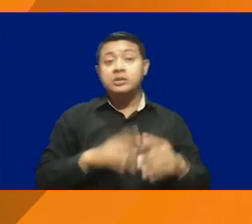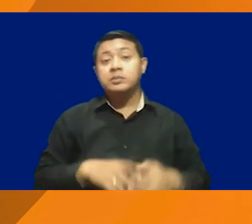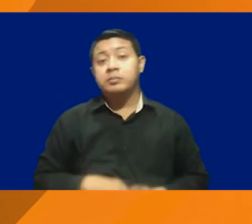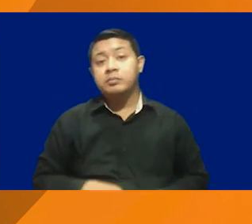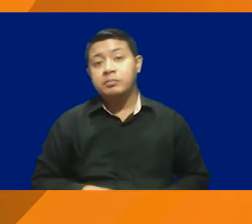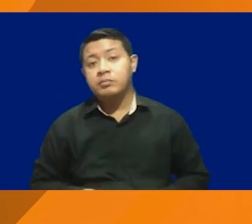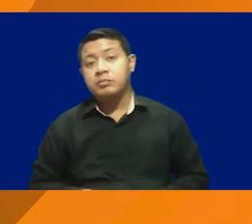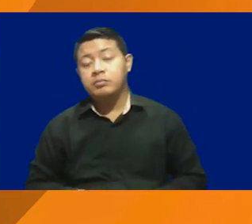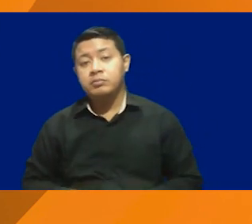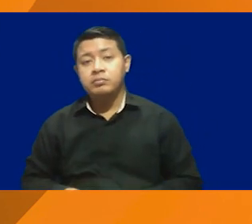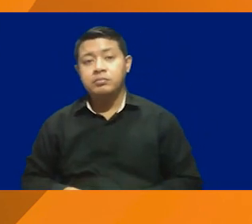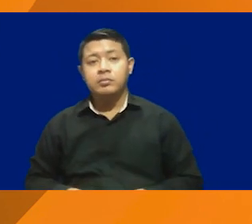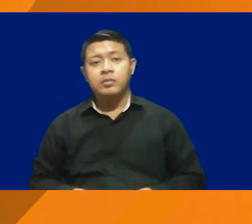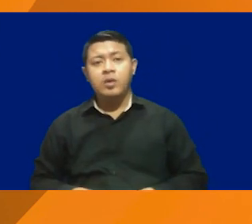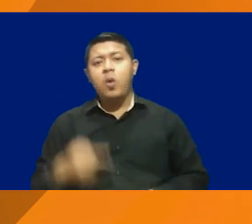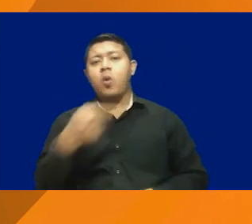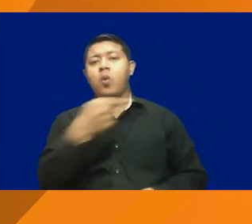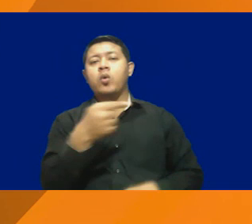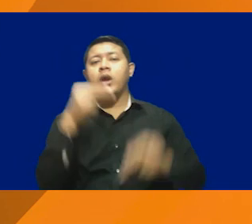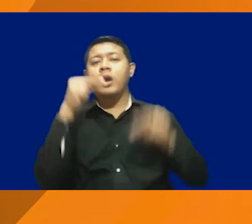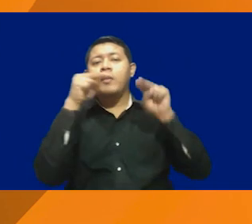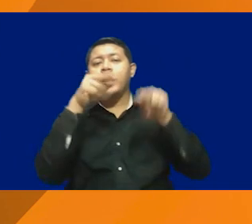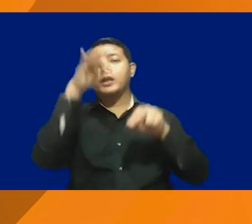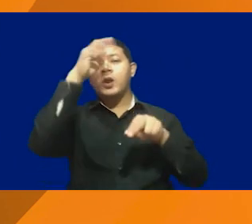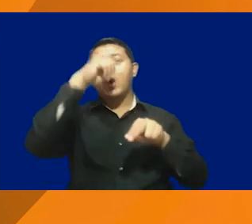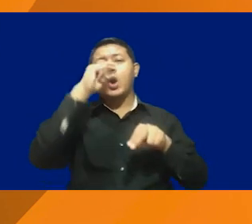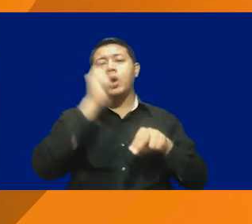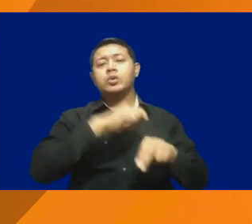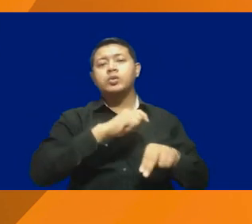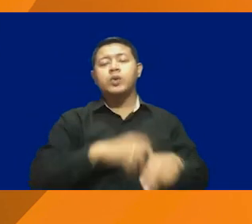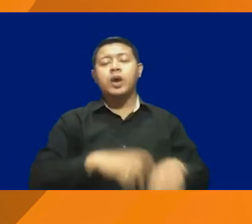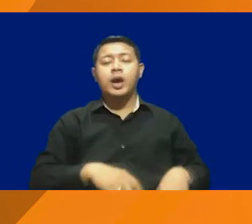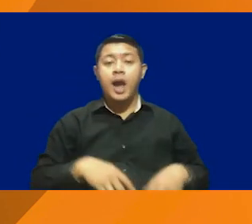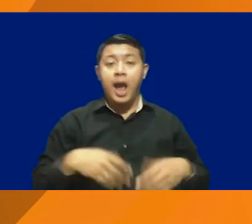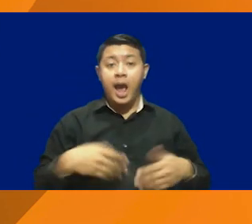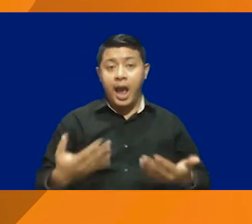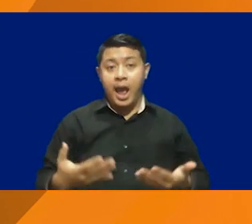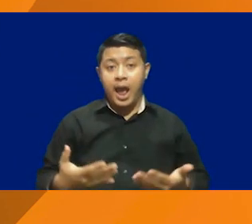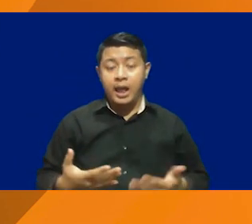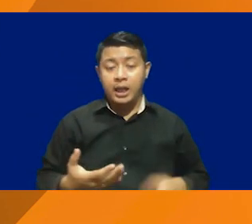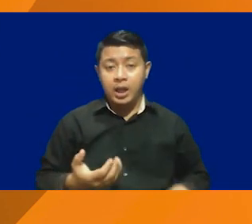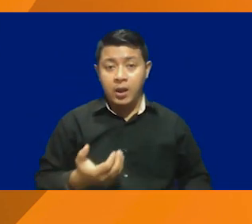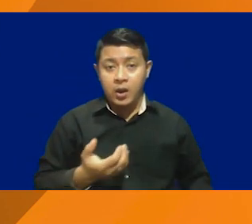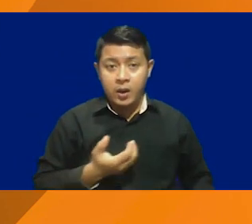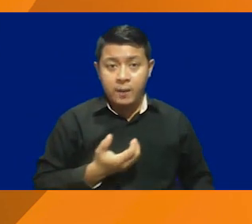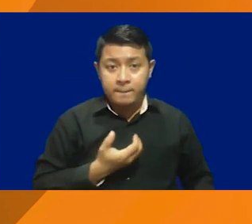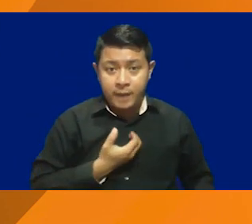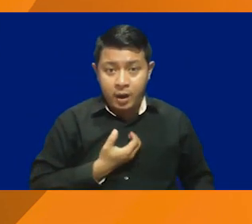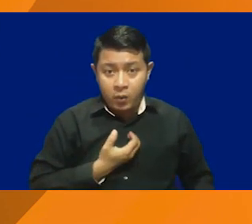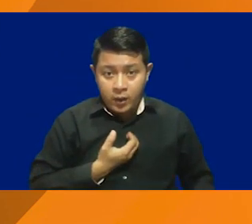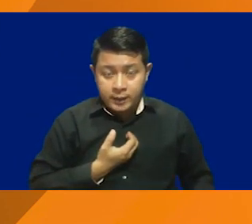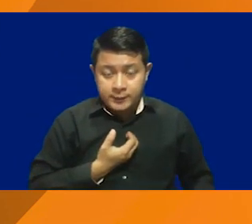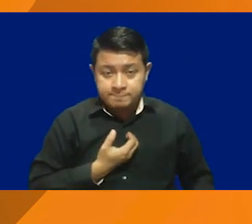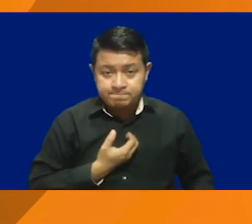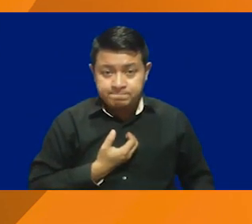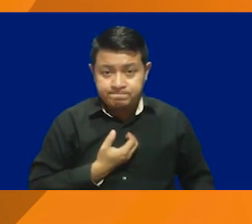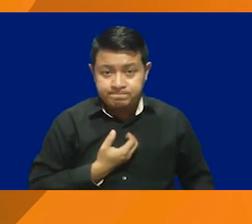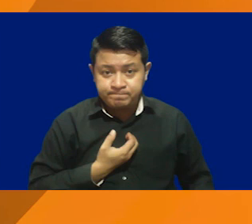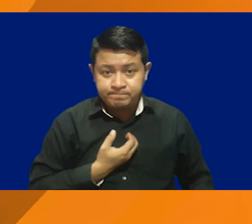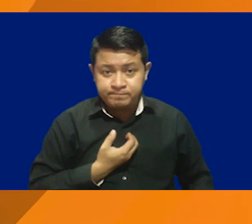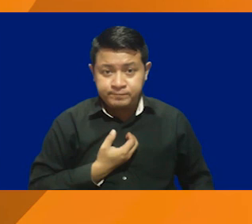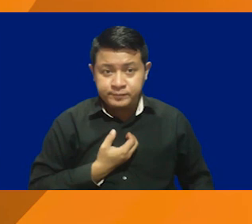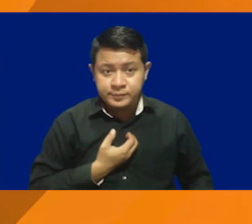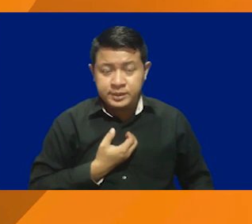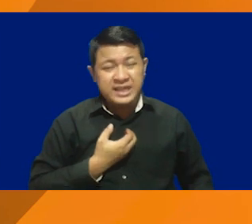Sebabnya apa? Sebabnya bisa jadi karena kembali lagi kurang perhatian dari orang tua, atau juga